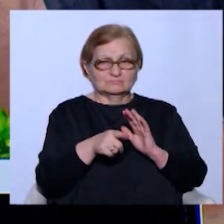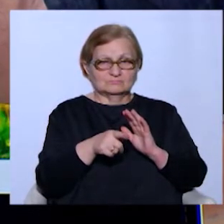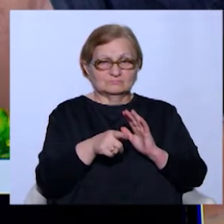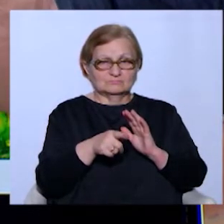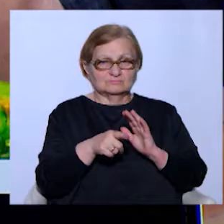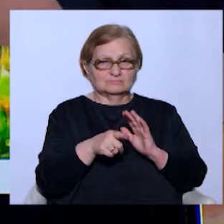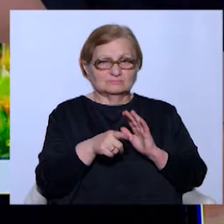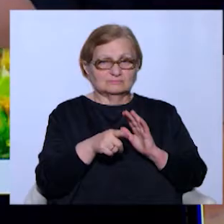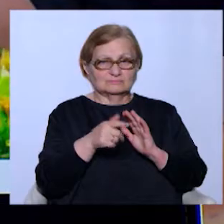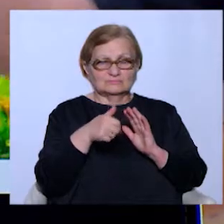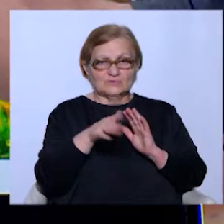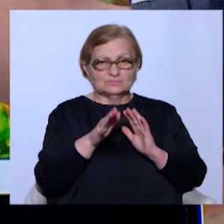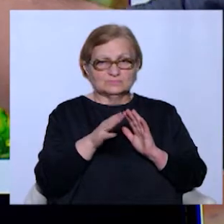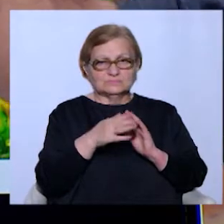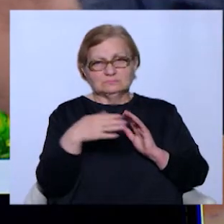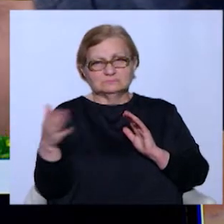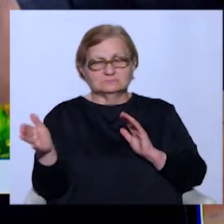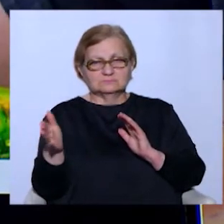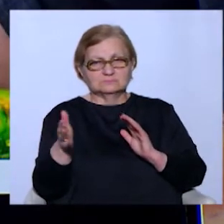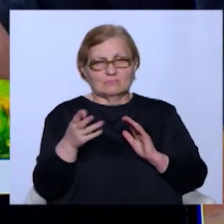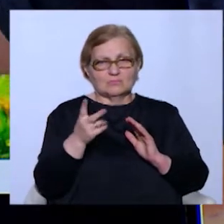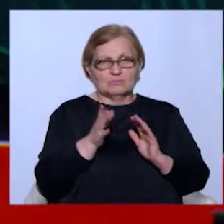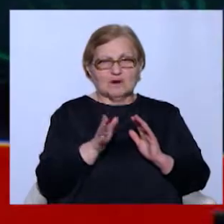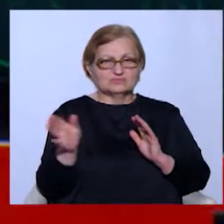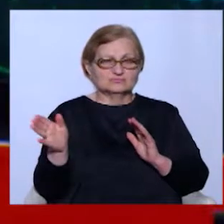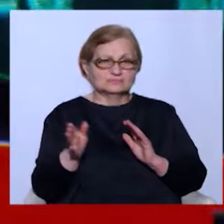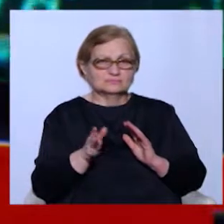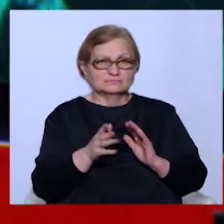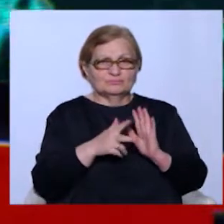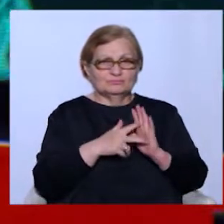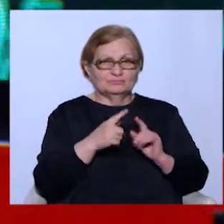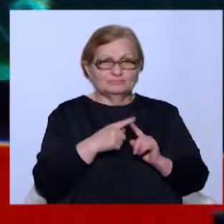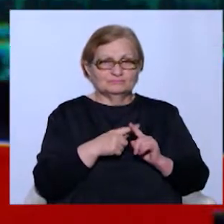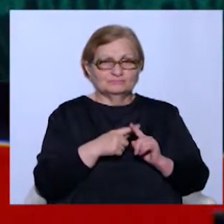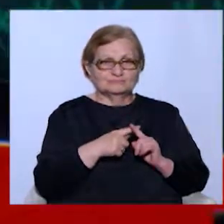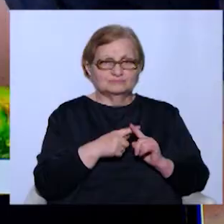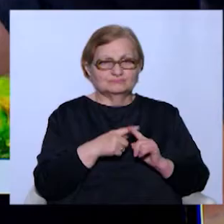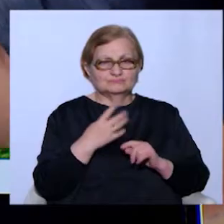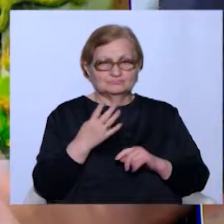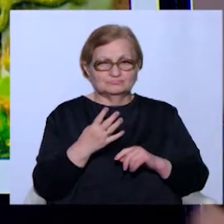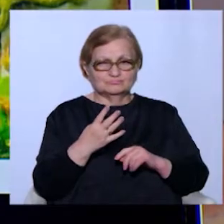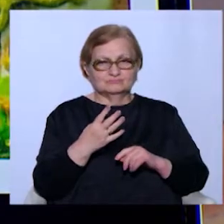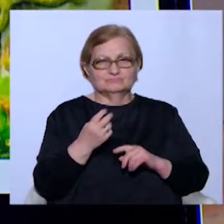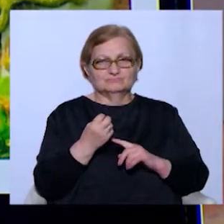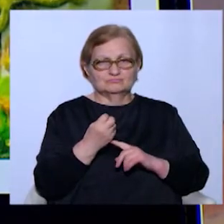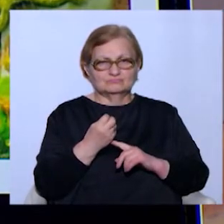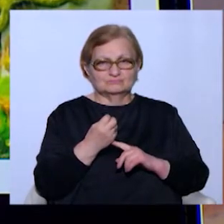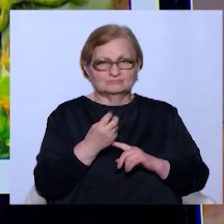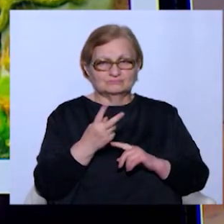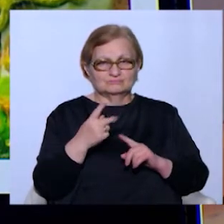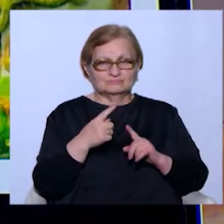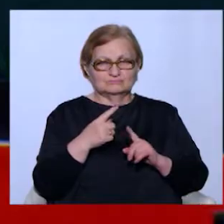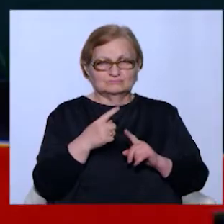არ ვარგოდა ეს გზა. მაშინ მოდი მარჯვნივ გავუხვიოთ. 8-ს დავუმატოთ 4. 8-ს